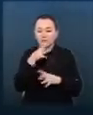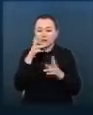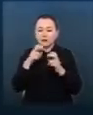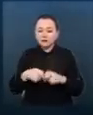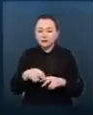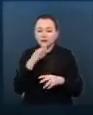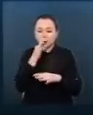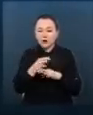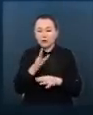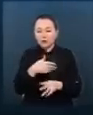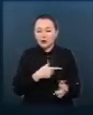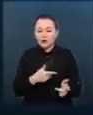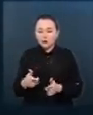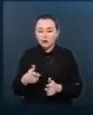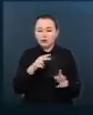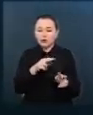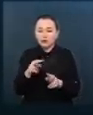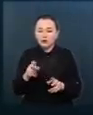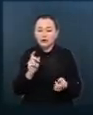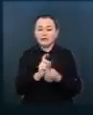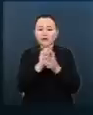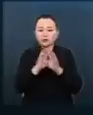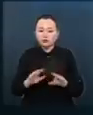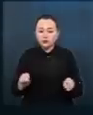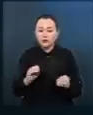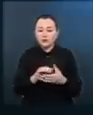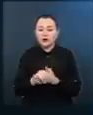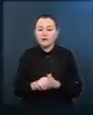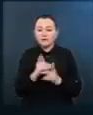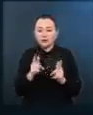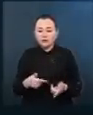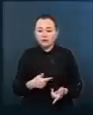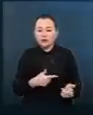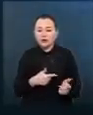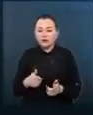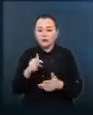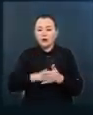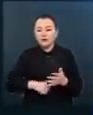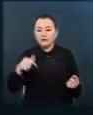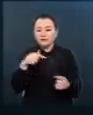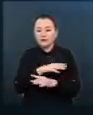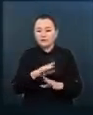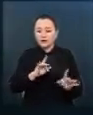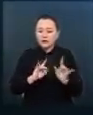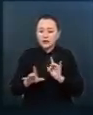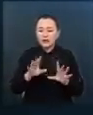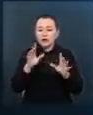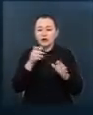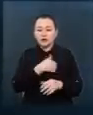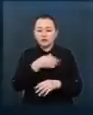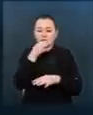заседания. Также мы готовы к урегулированию конфликта путем заключения мирового соглашения. По поводу несоответствия рекламного рендера